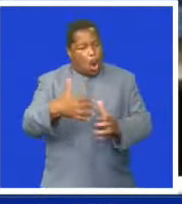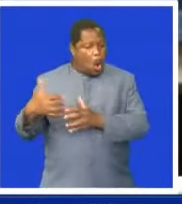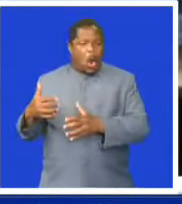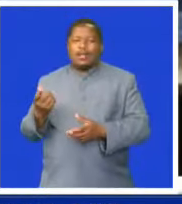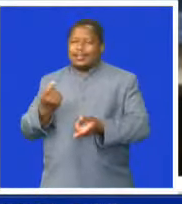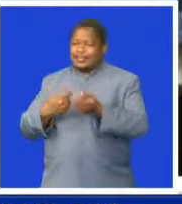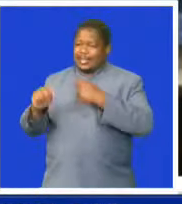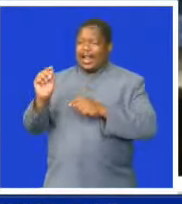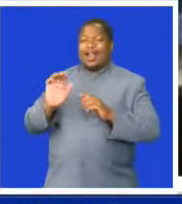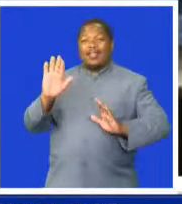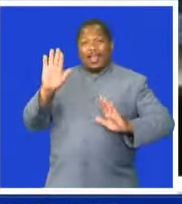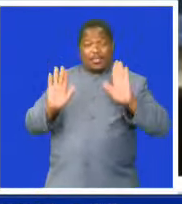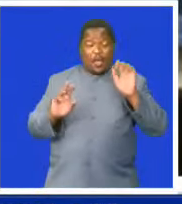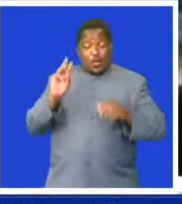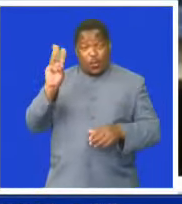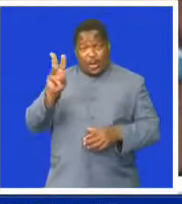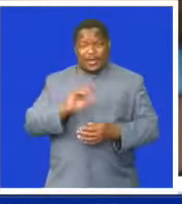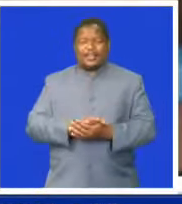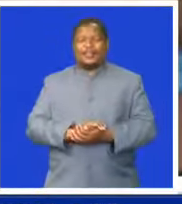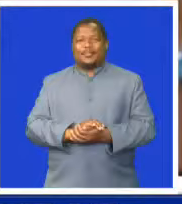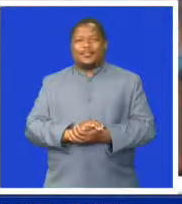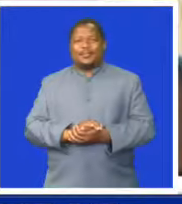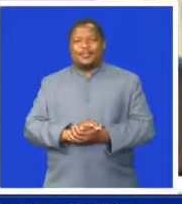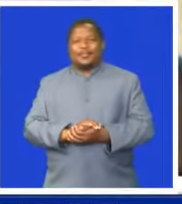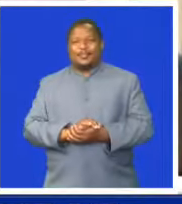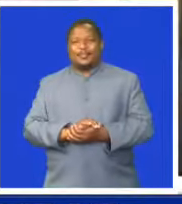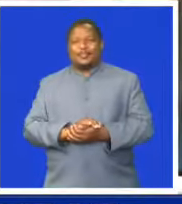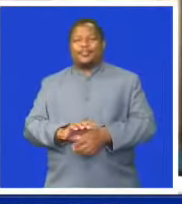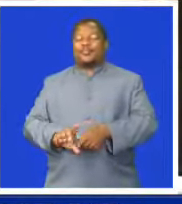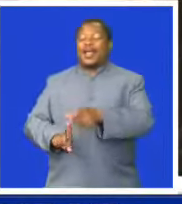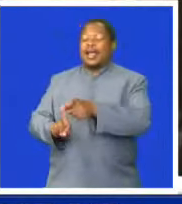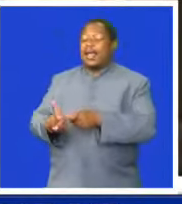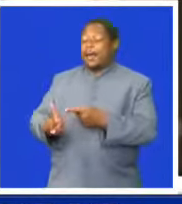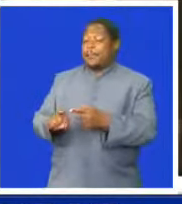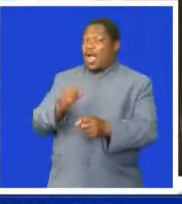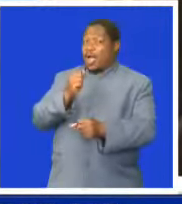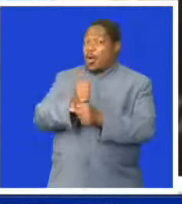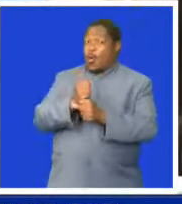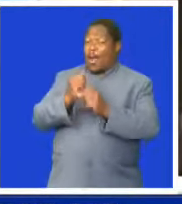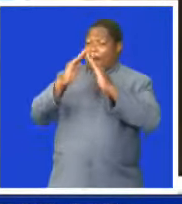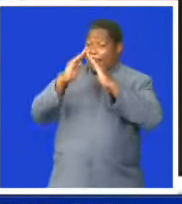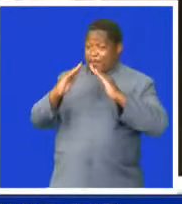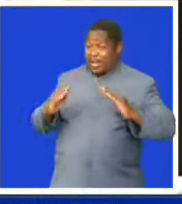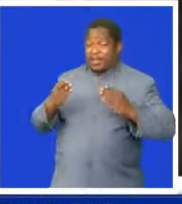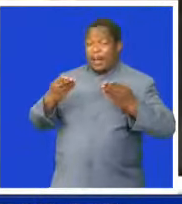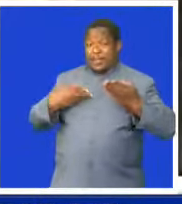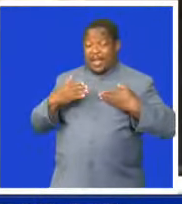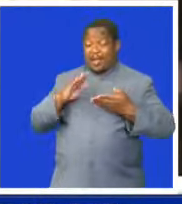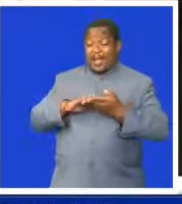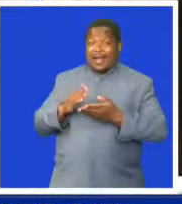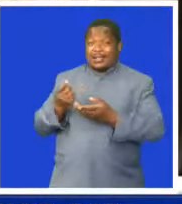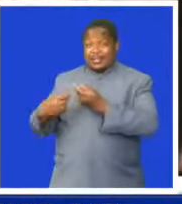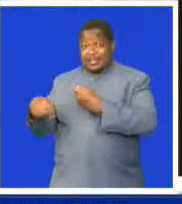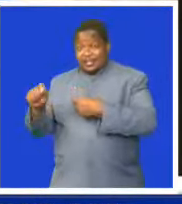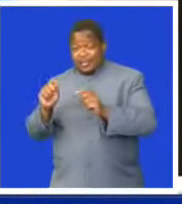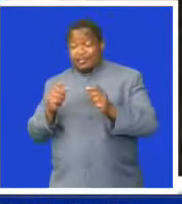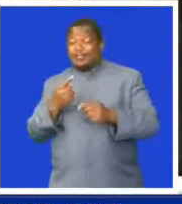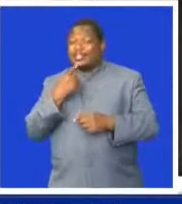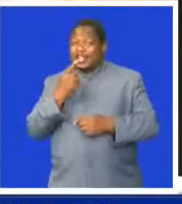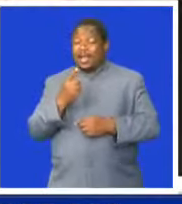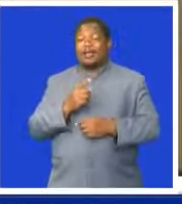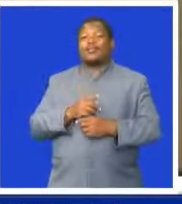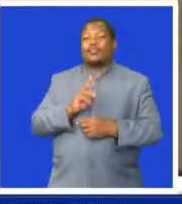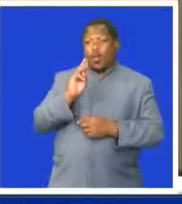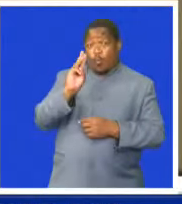batawulandzelela ukuthi bosomabhizinisi bayawulandzela yini umthetho wathike kulokunye basetawukhulumisana nahulumende ngaloku lokucelwa